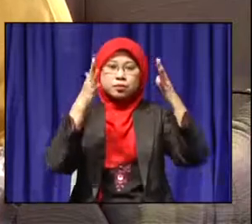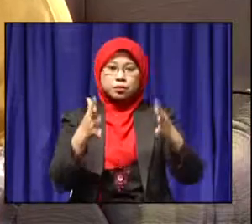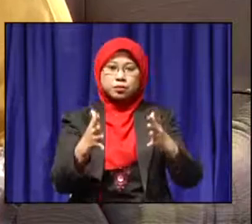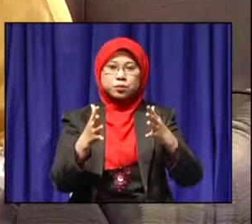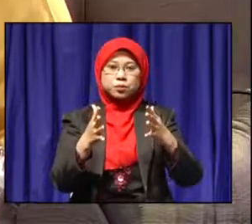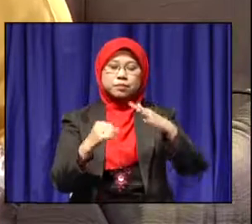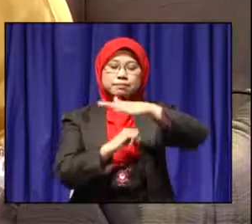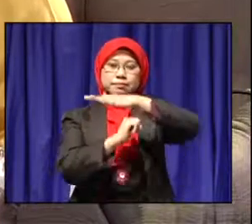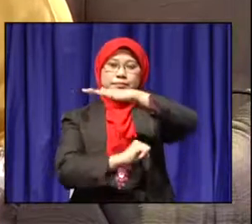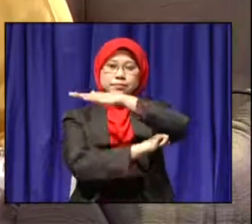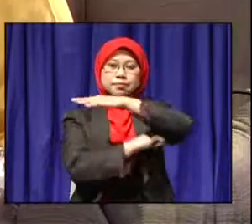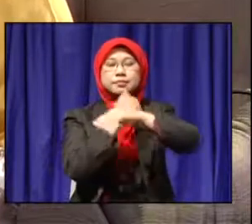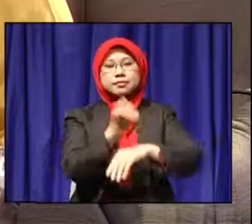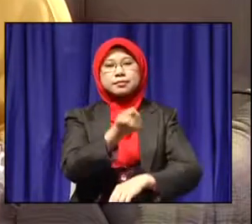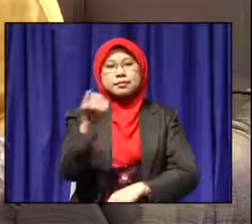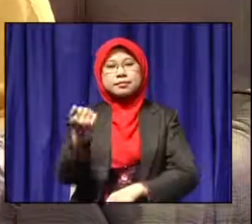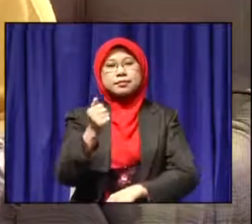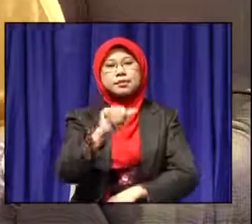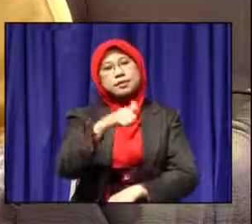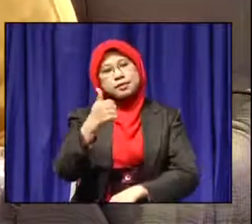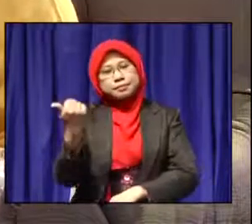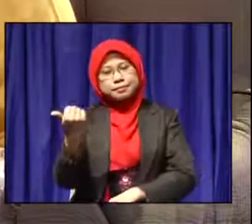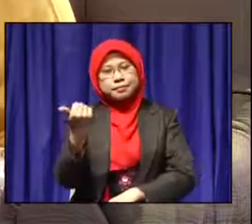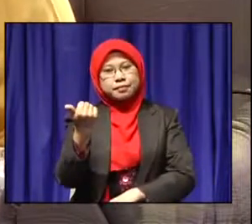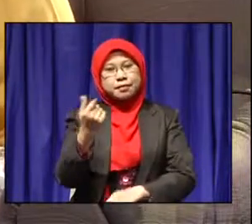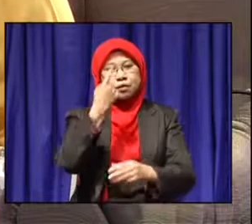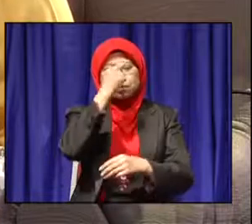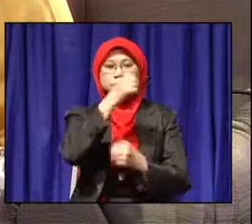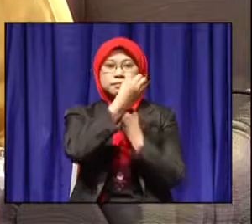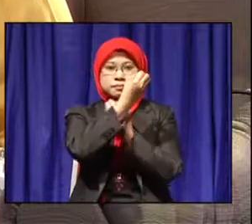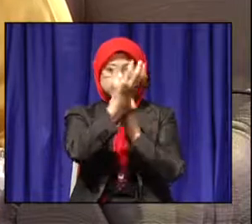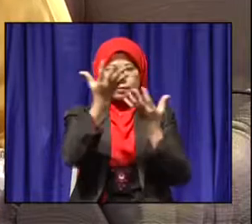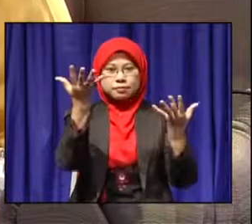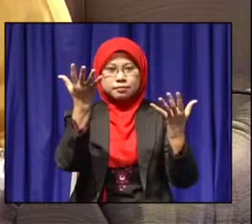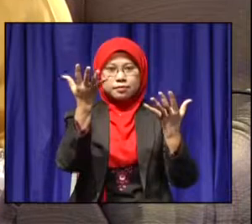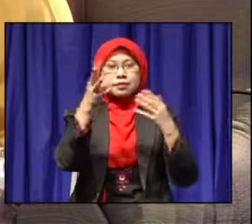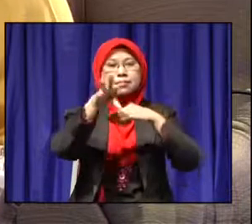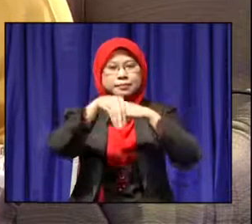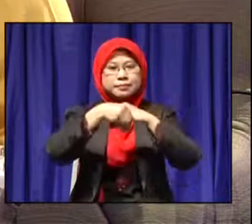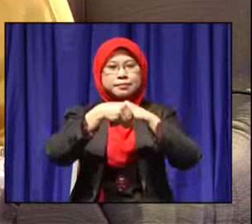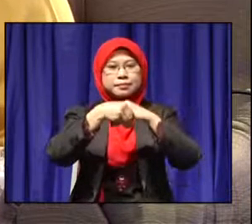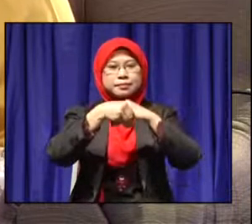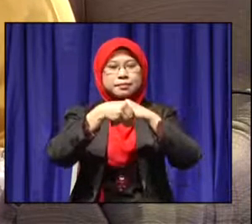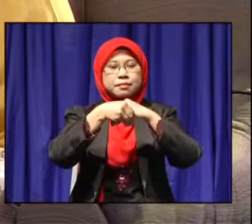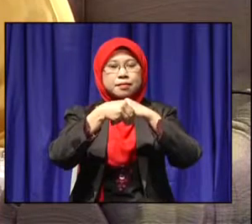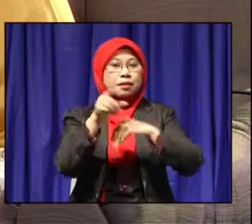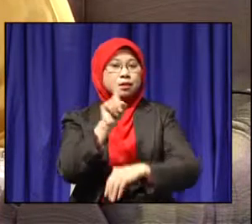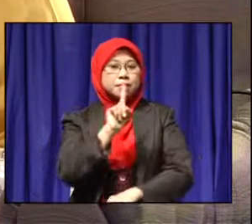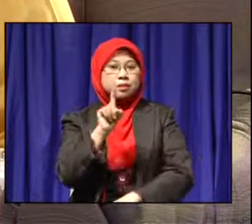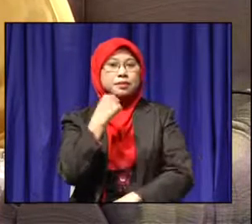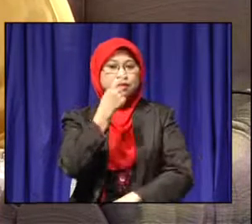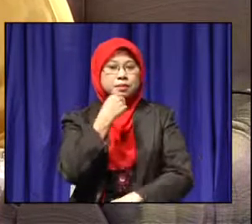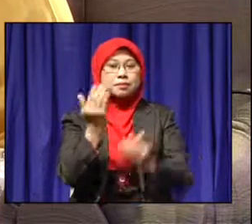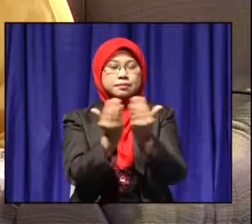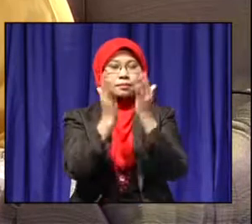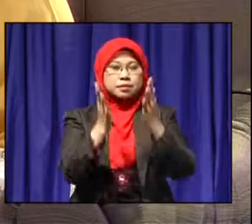infrastruktur peralatan dan sebagainya sebagai maklumat tambahannya mana-mana murid